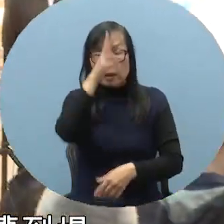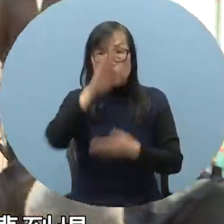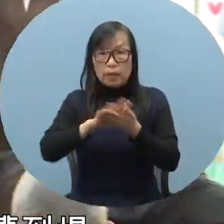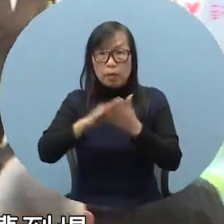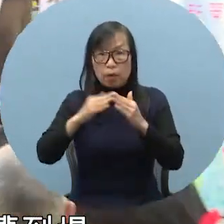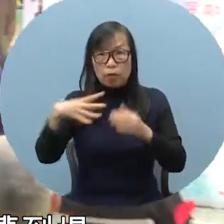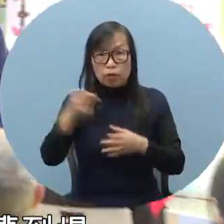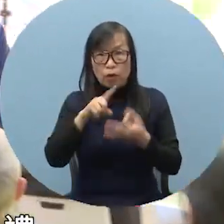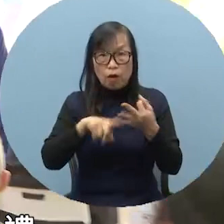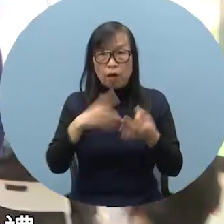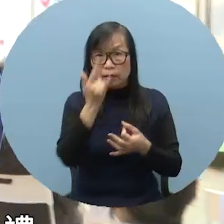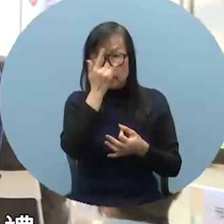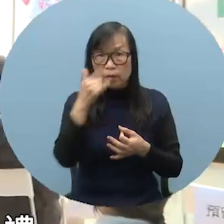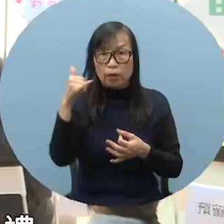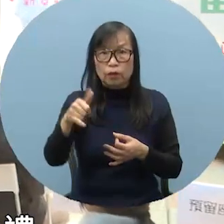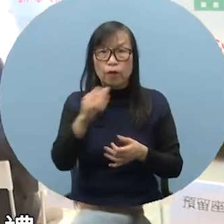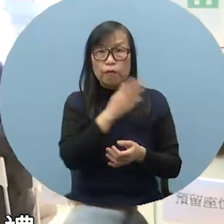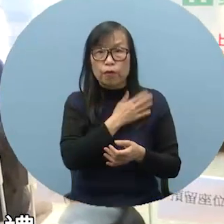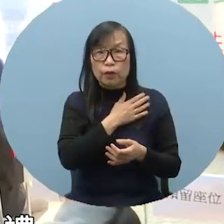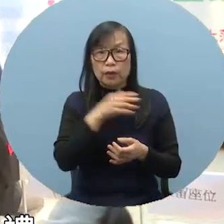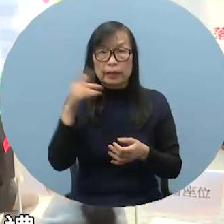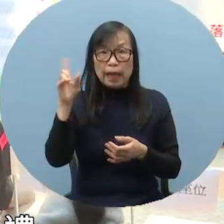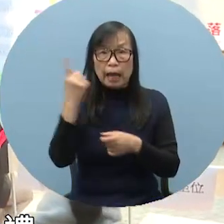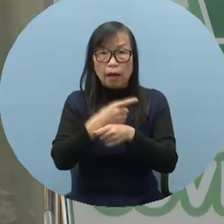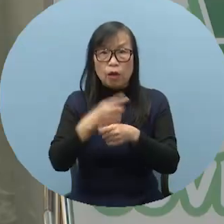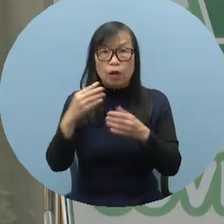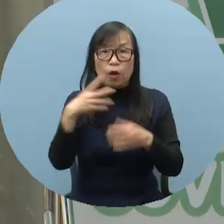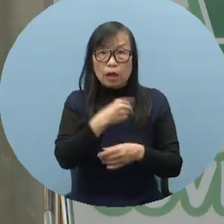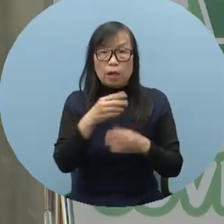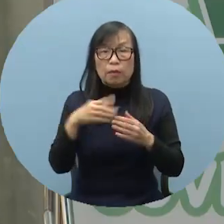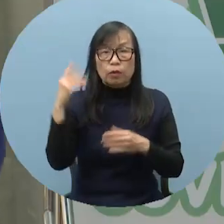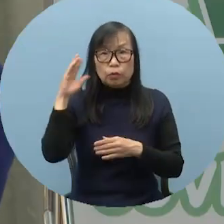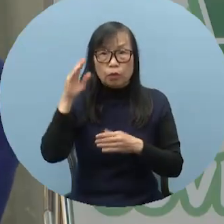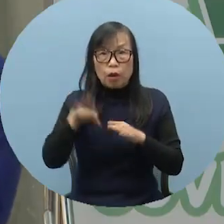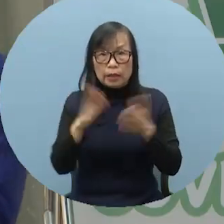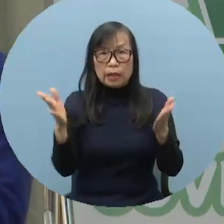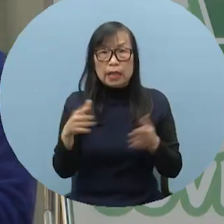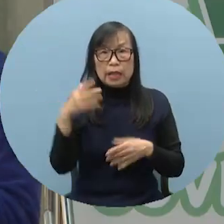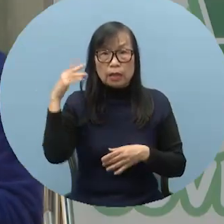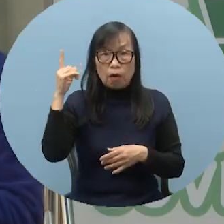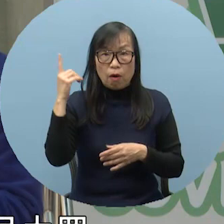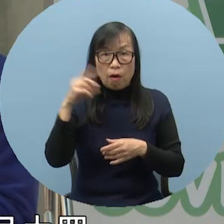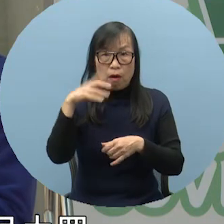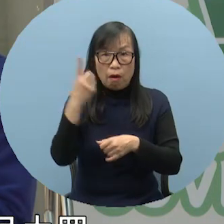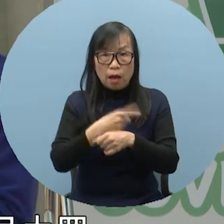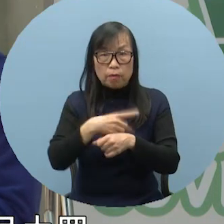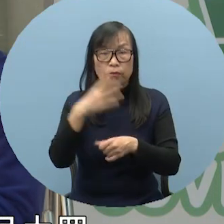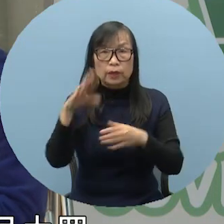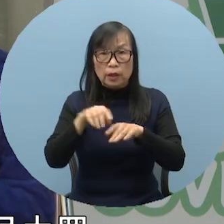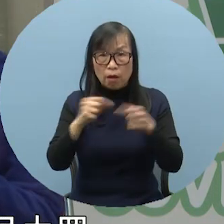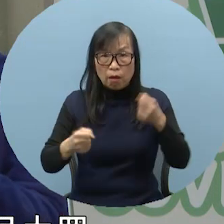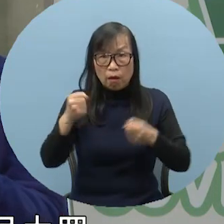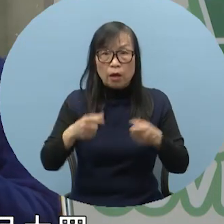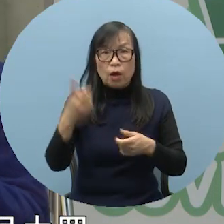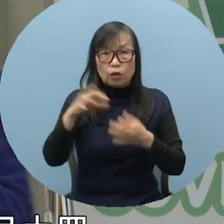局局长聂德权到场主持流动接种站启动礼。 今日咧呢个嘅流动车咧都系一个新嘅创举，我哋希望能够可以